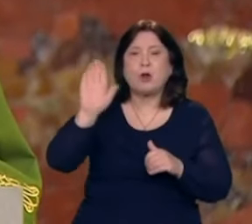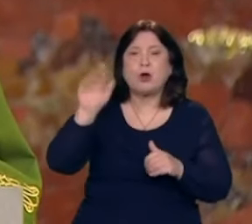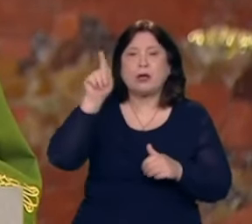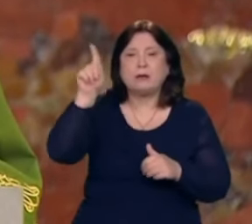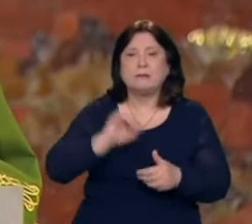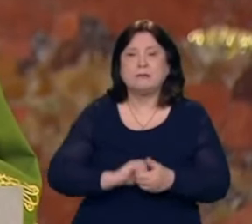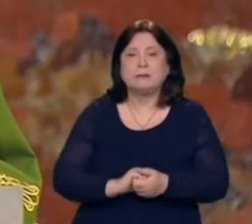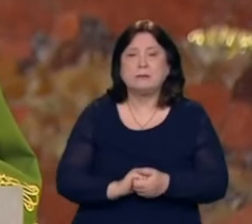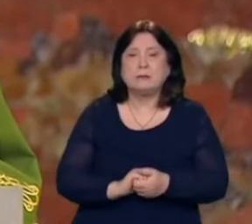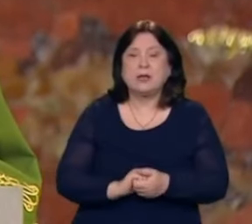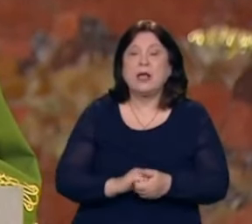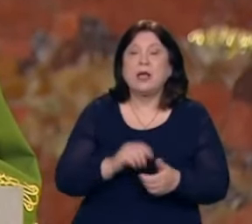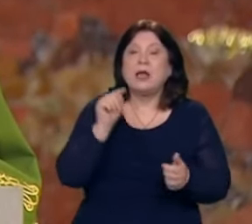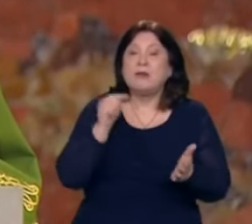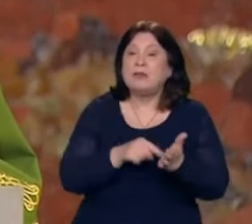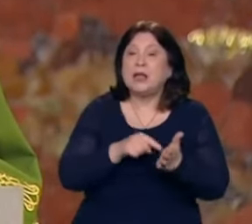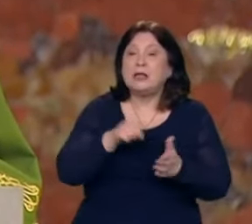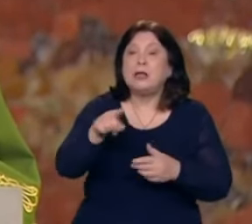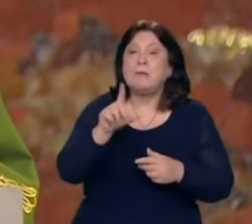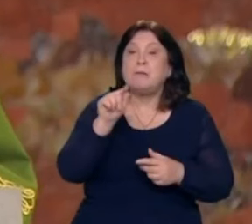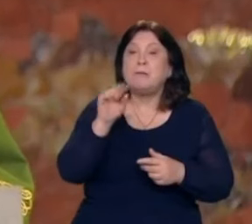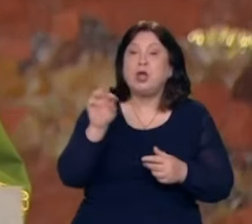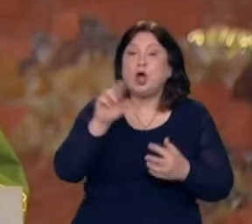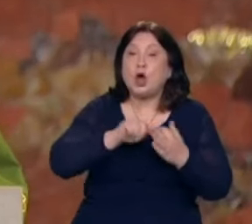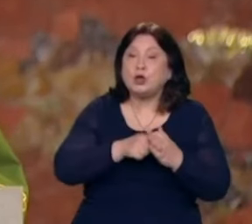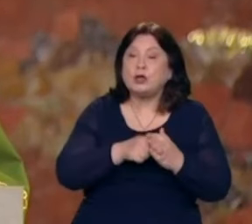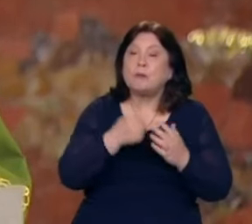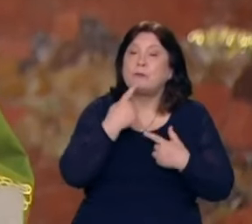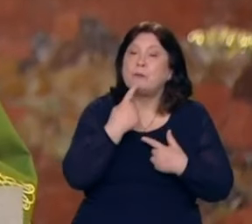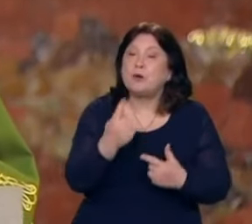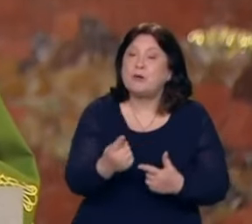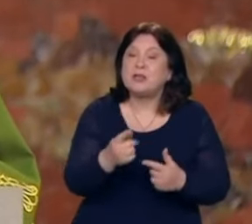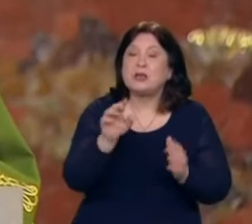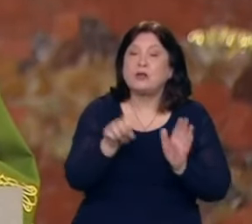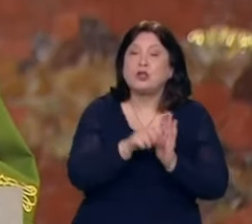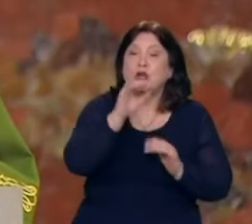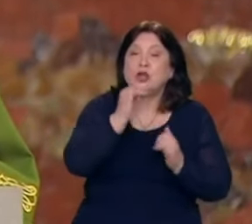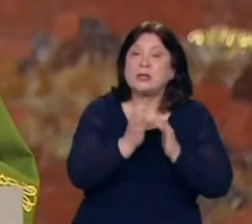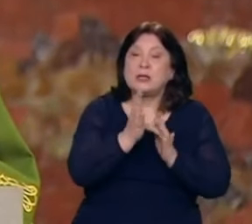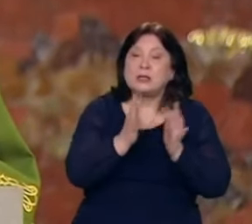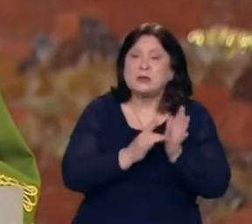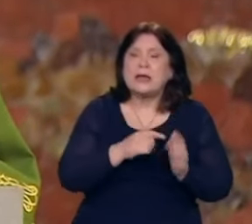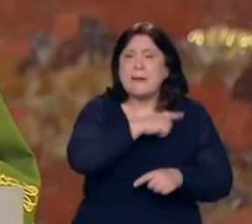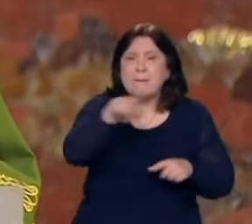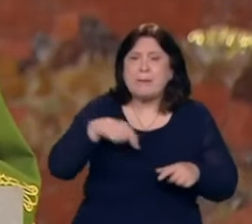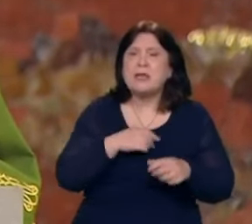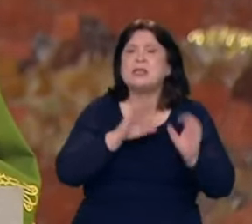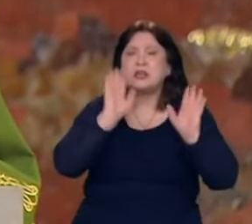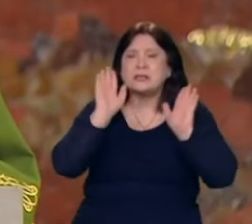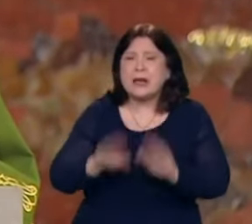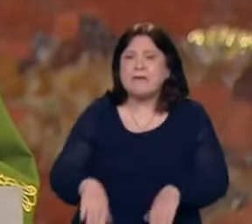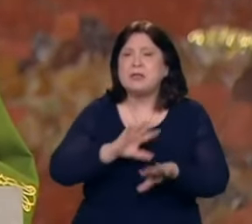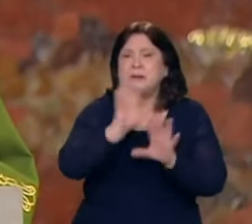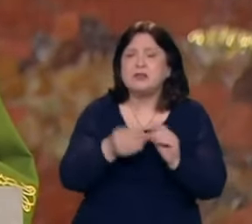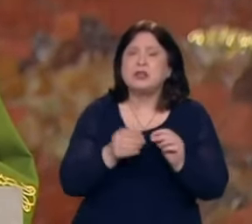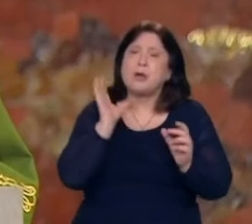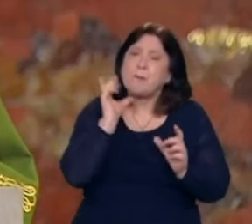możliwe wtedy Piotr zaczął mówić do niego oto my opuściliśmy wszystko i poszliśmy